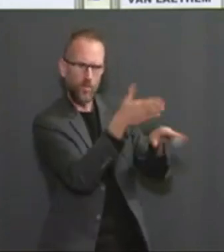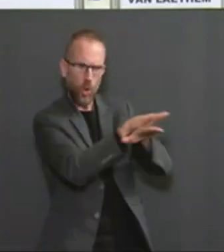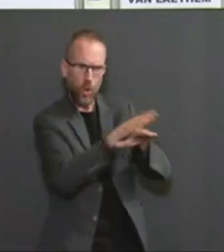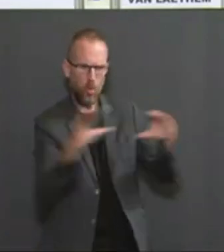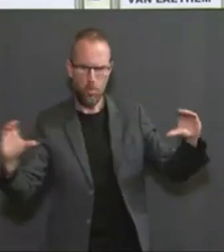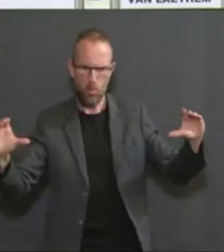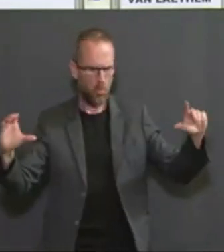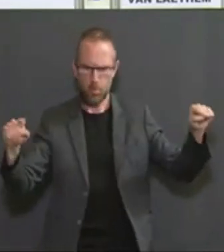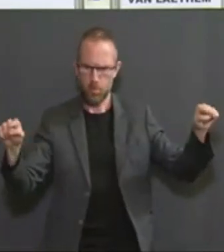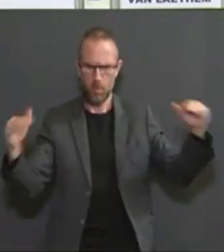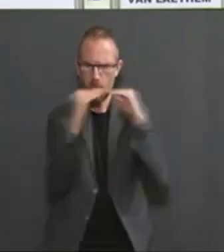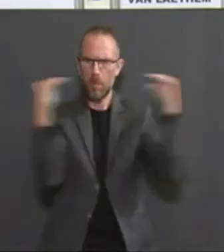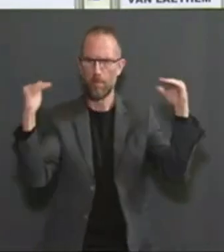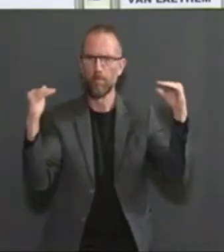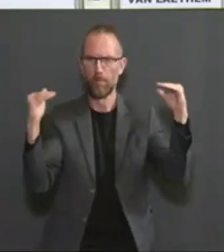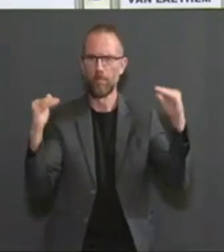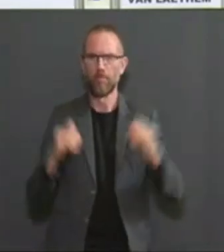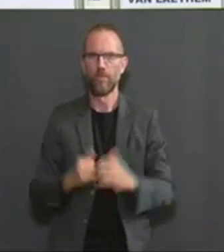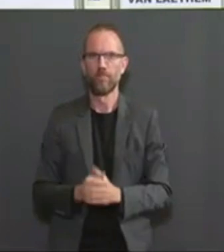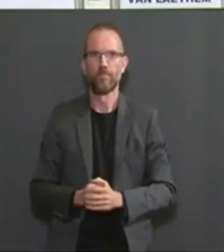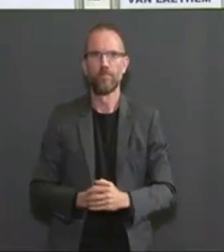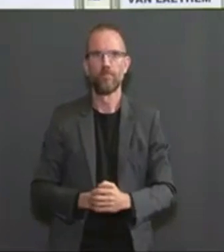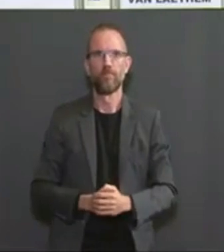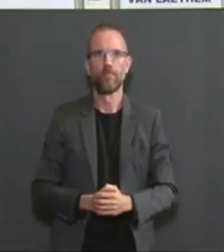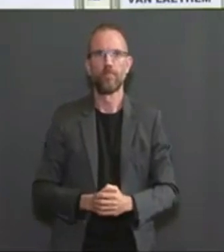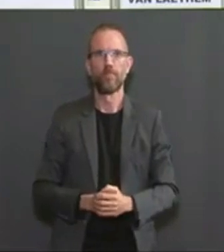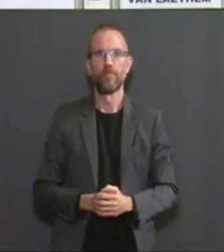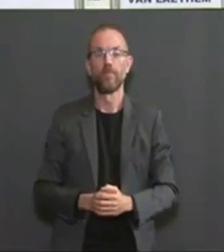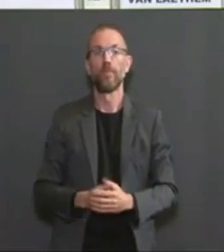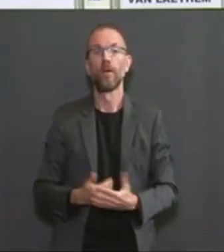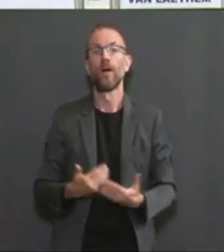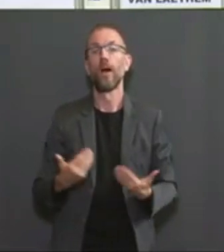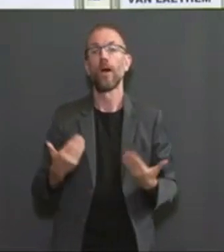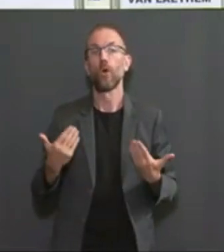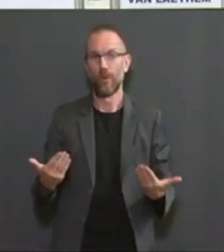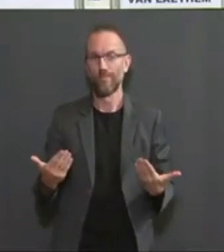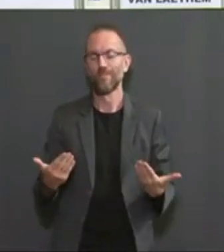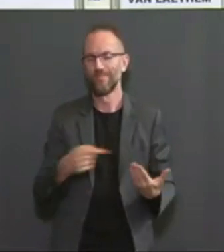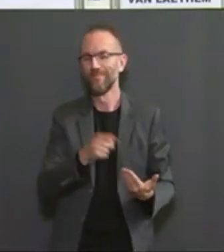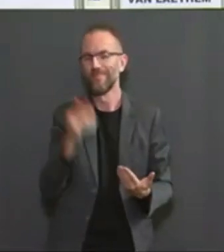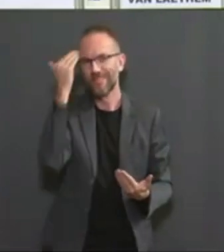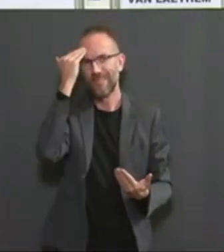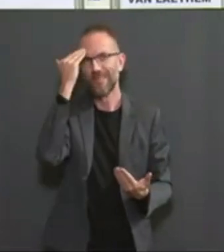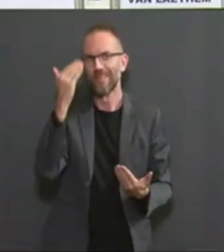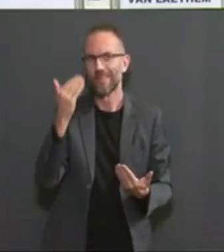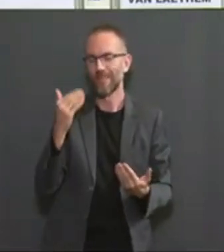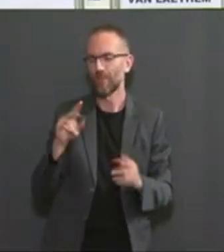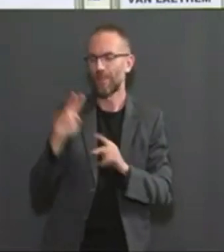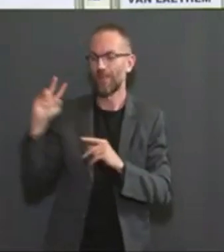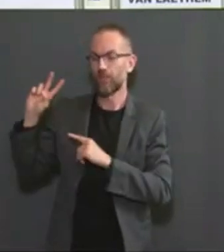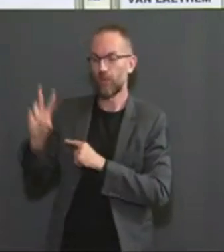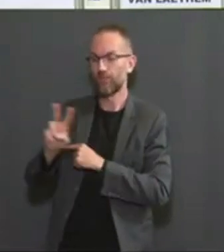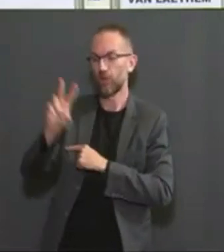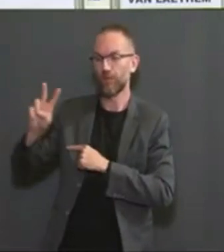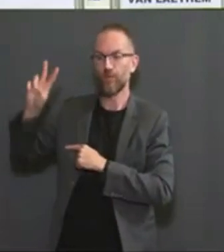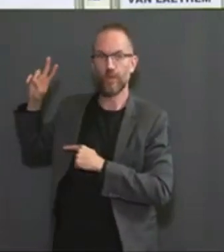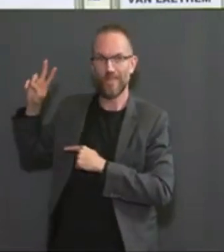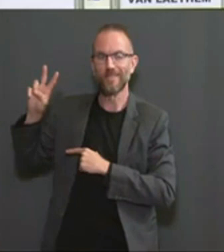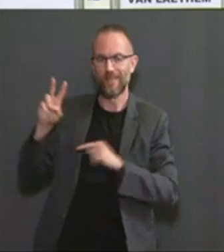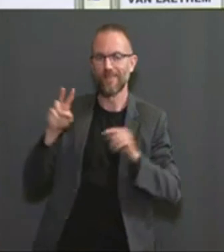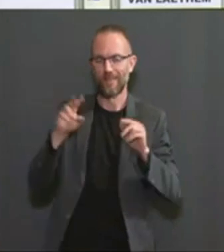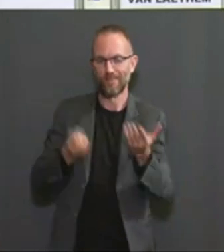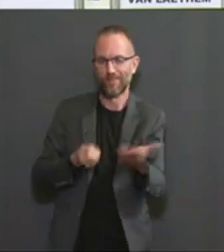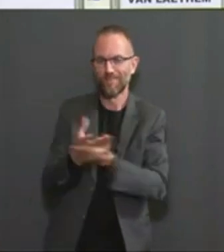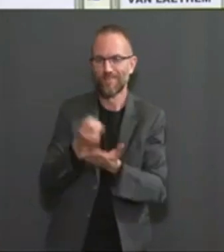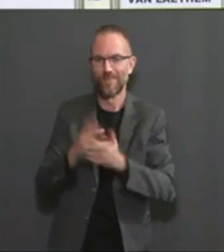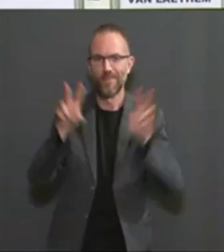Le thème du jour n'est pas un mystère, c'est le thème du vendredi, c'est celui des maisons de repos et des maisons de repos et de soins. Alors